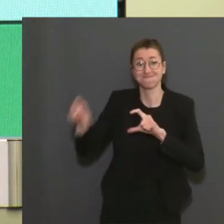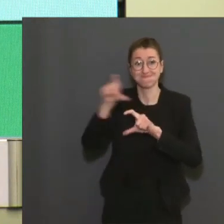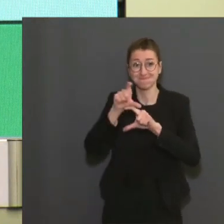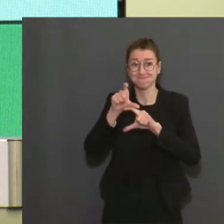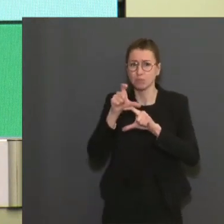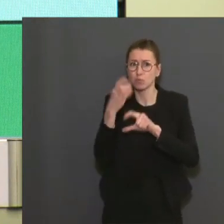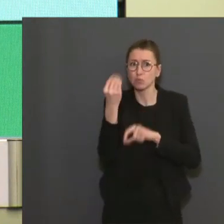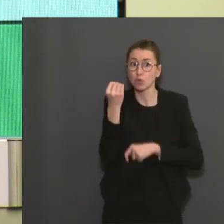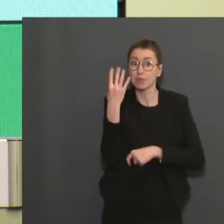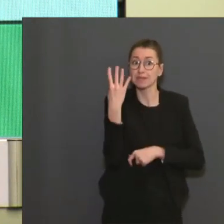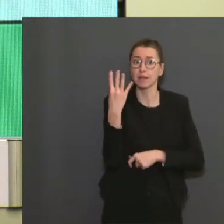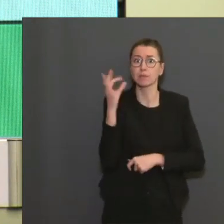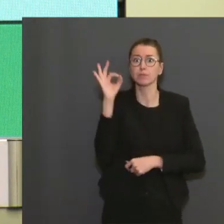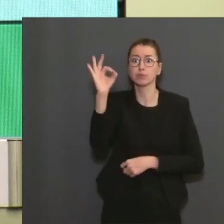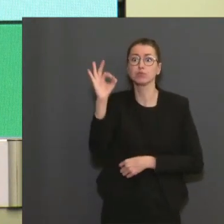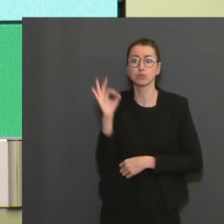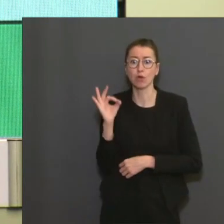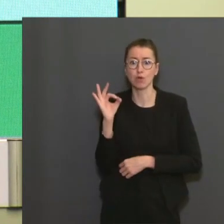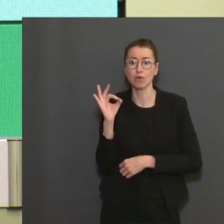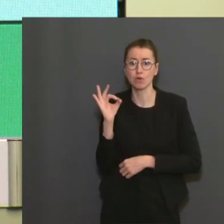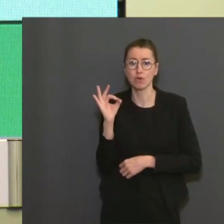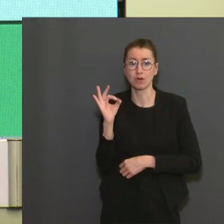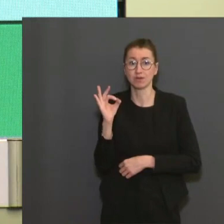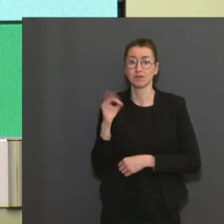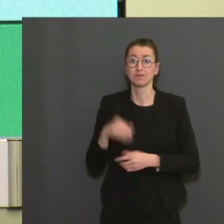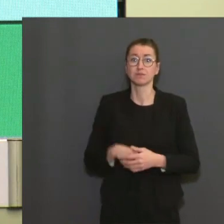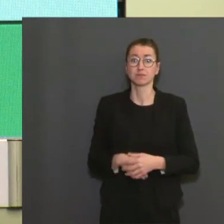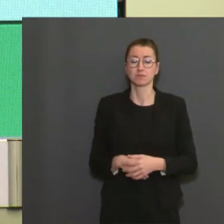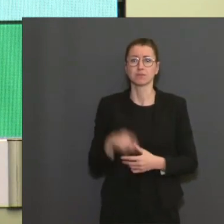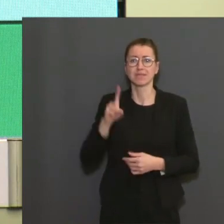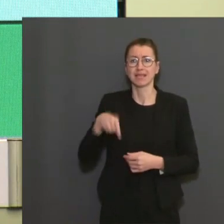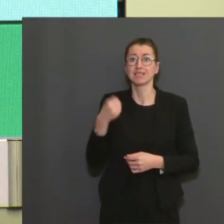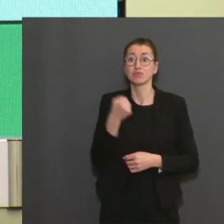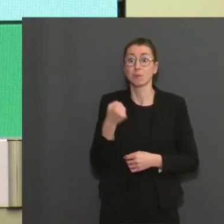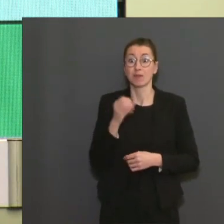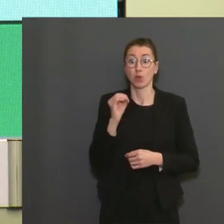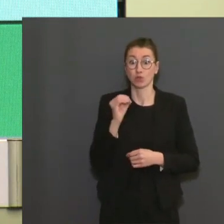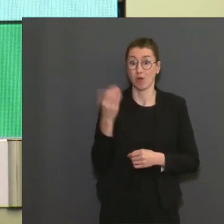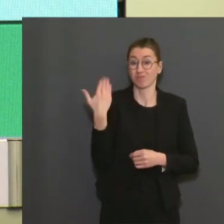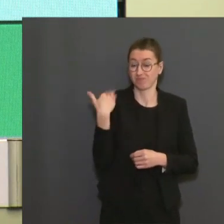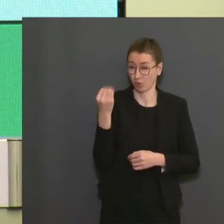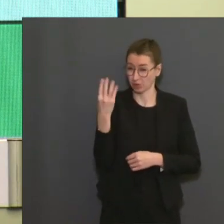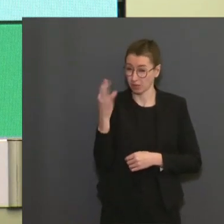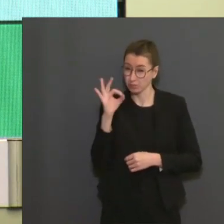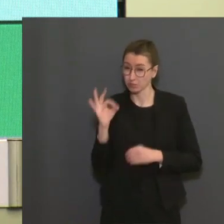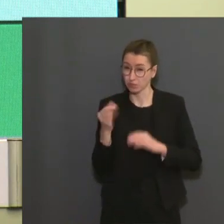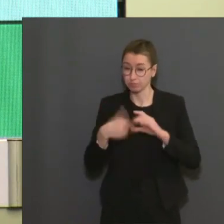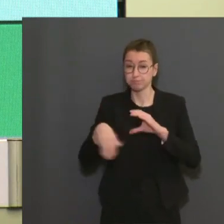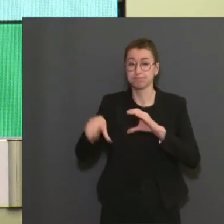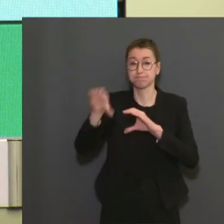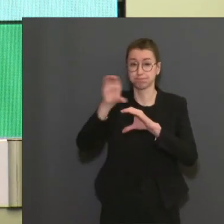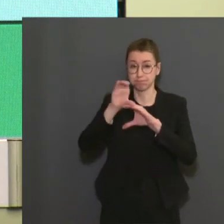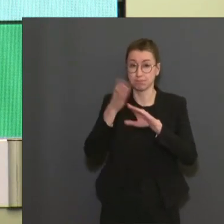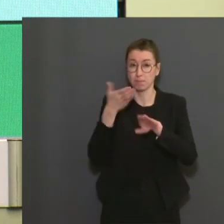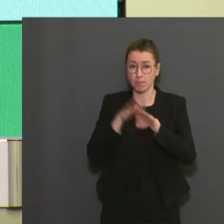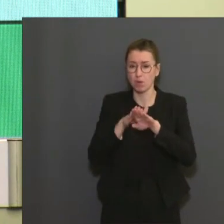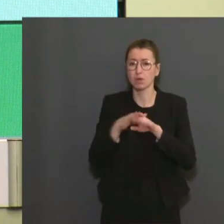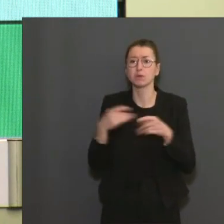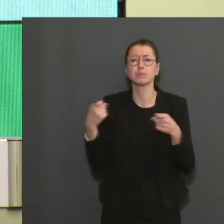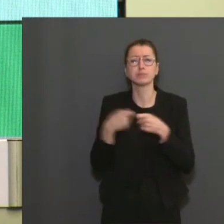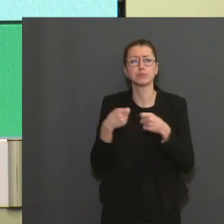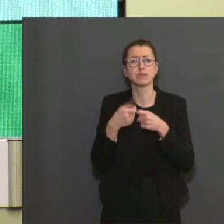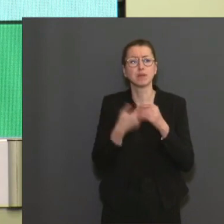94% la dernière semaine d'octobre, alors qu'elle était pour Bruxelles de 70% et